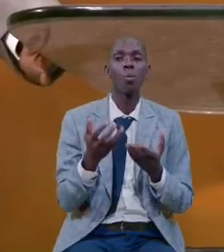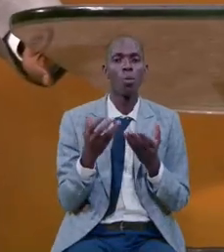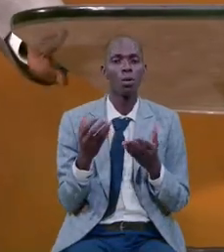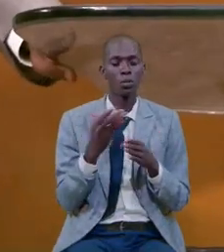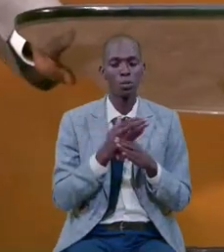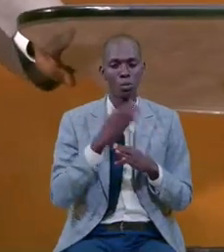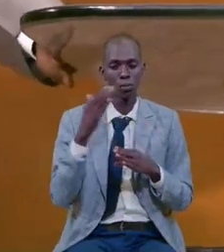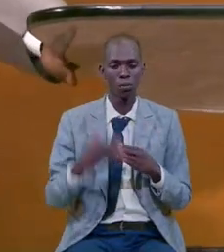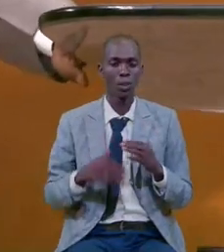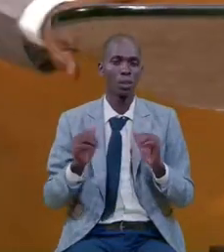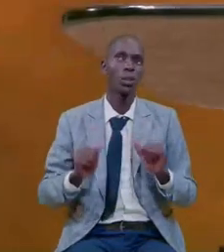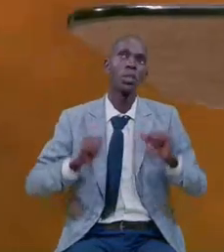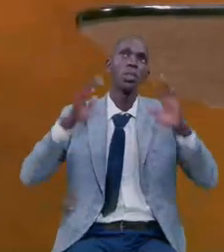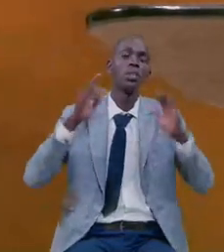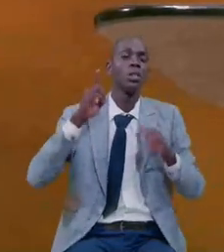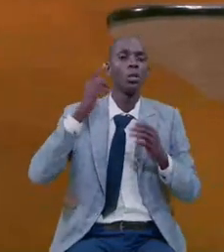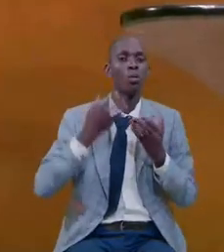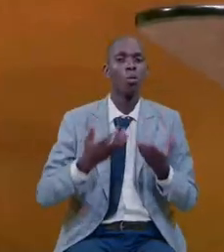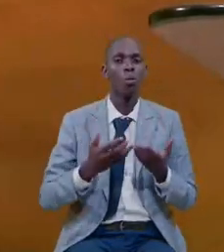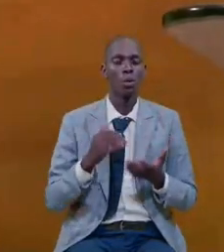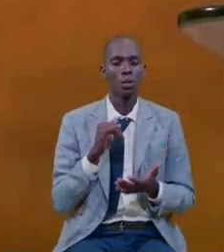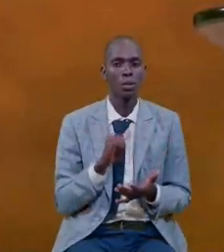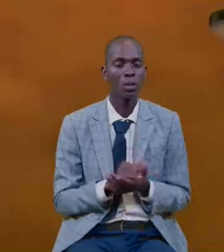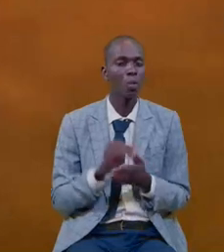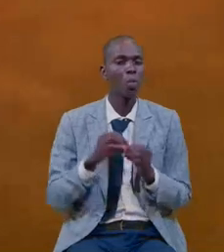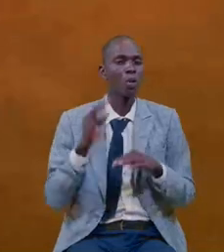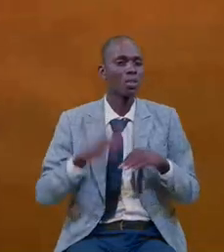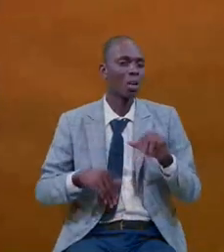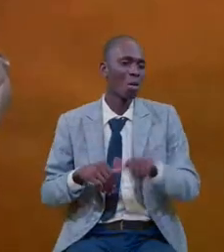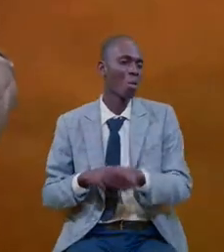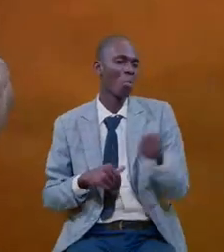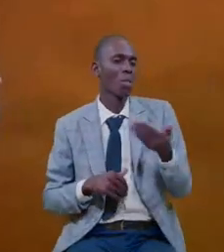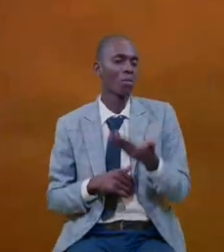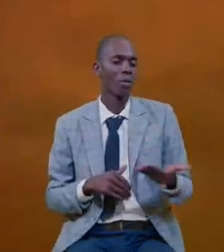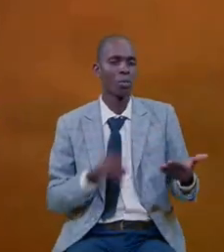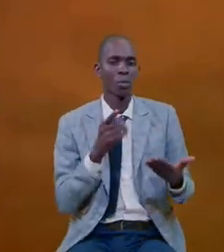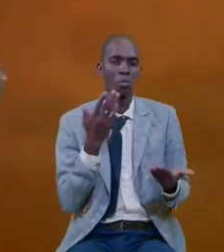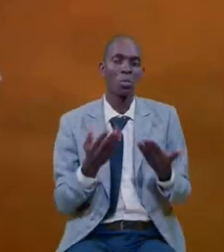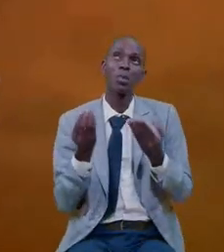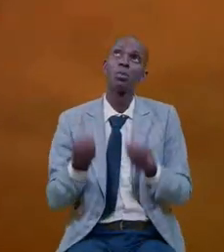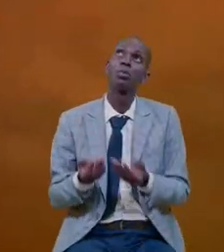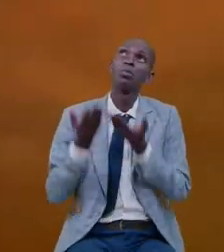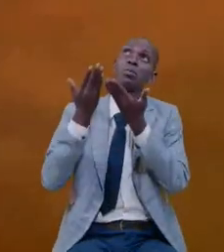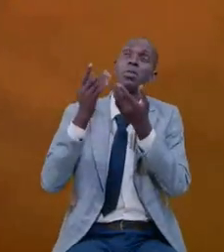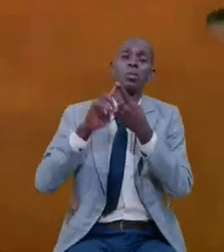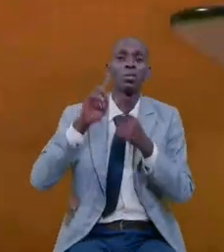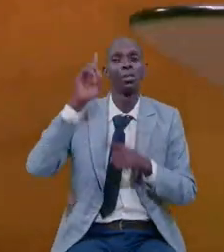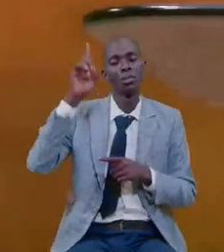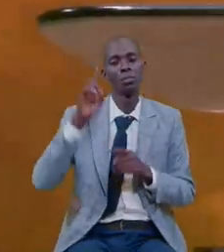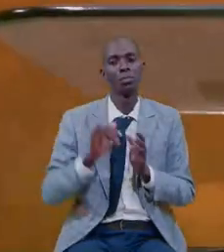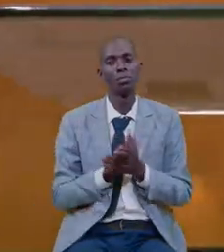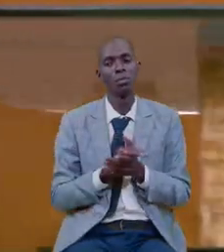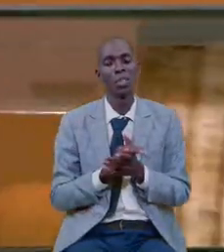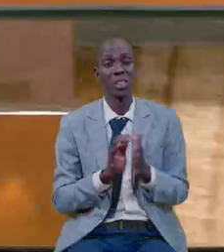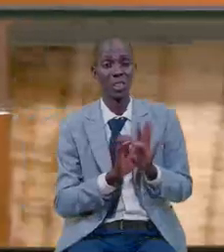un abandon total, absolu. Vous mettez cela en avant, avant toute autre chose. Et